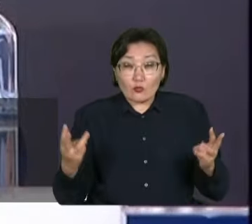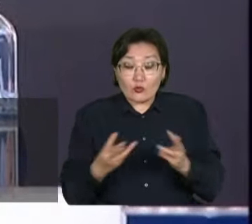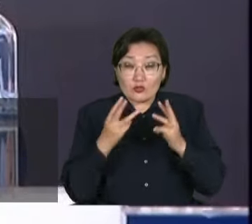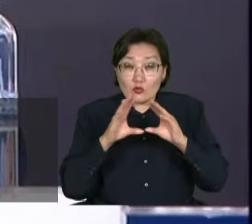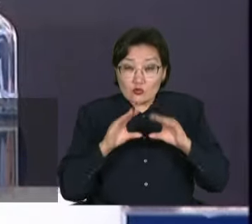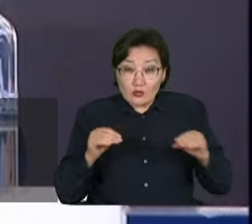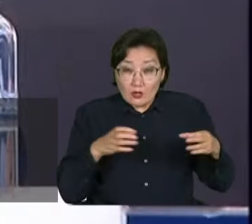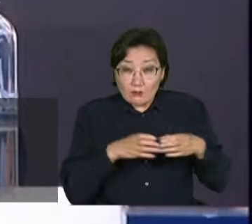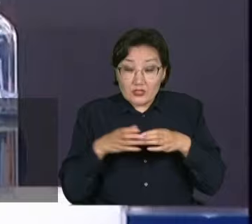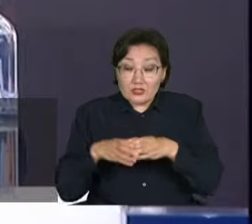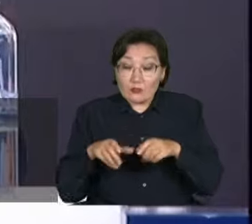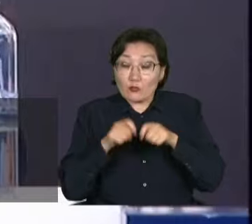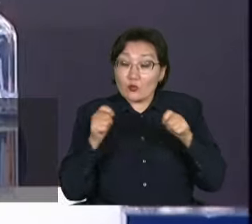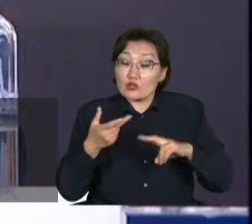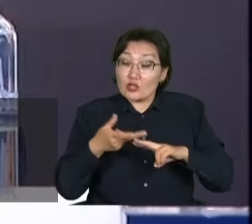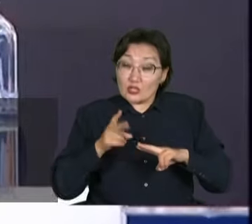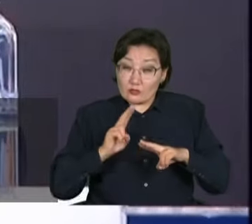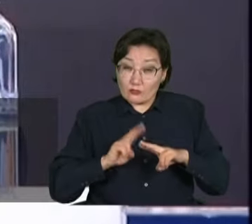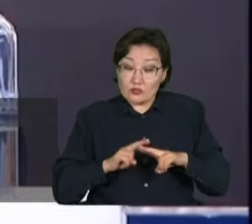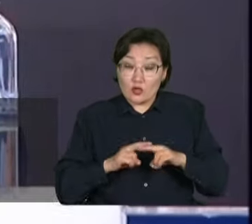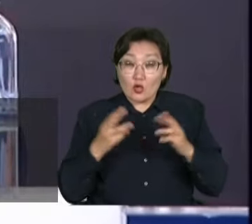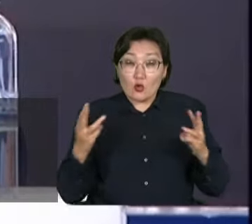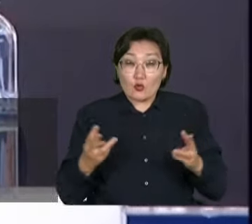құрылды. Ол деп отырғанымыз, жаңа